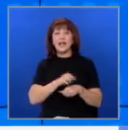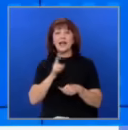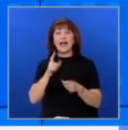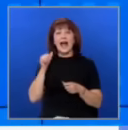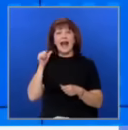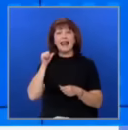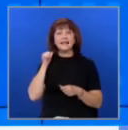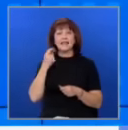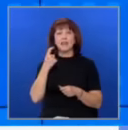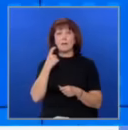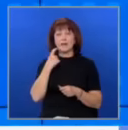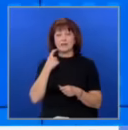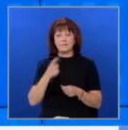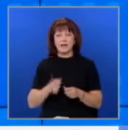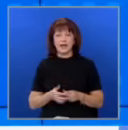Ето атмосферата и там.